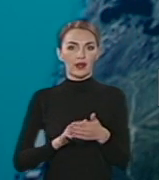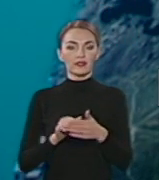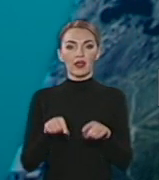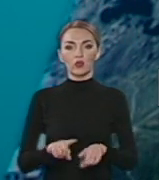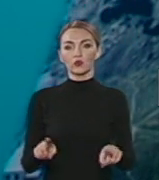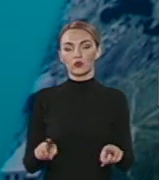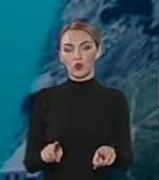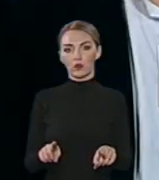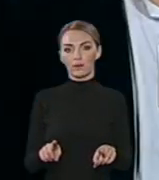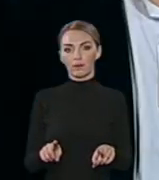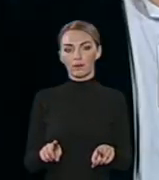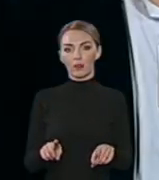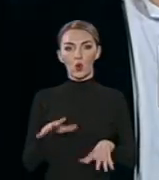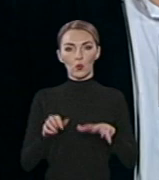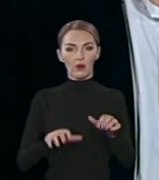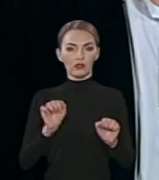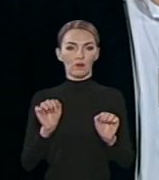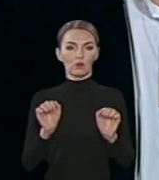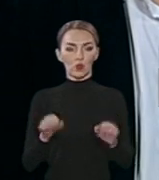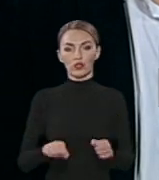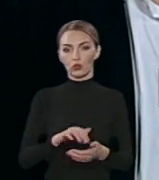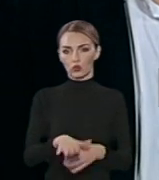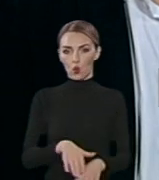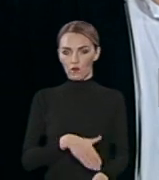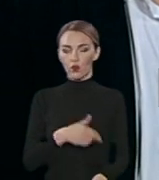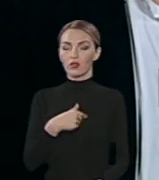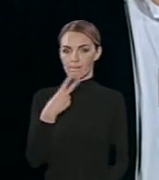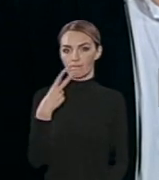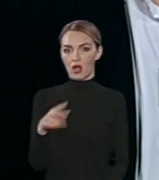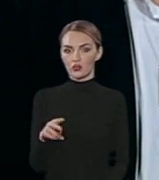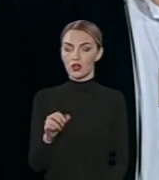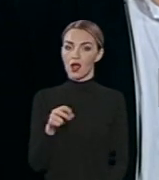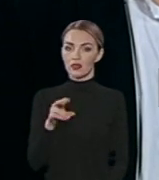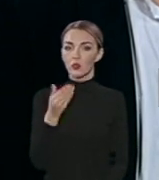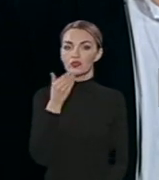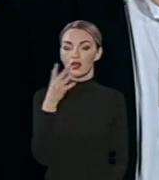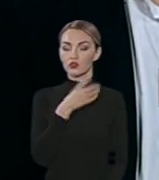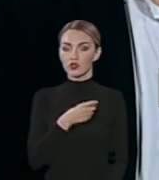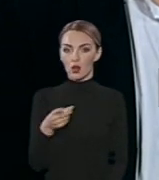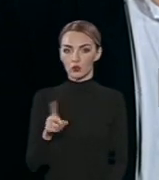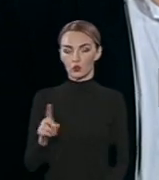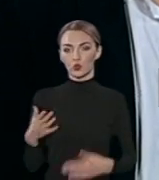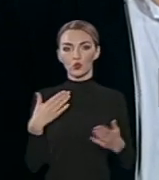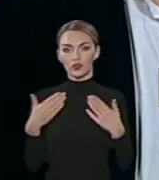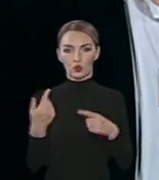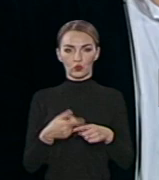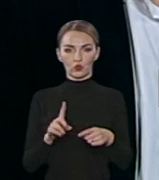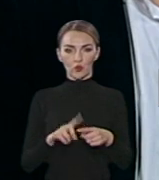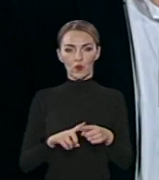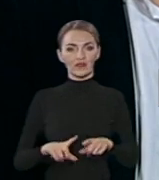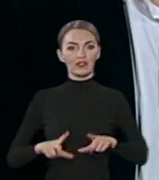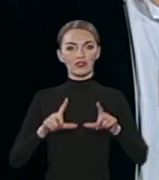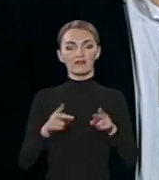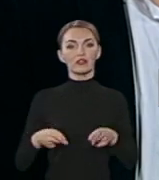що окупація може тривати довго, я це бачила. Але от останнім часом, що стосується цього